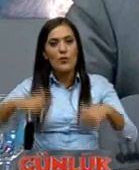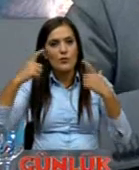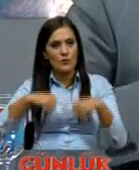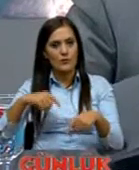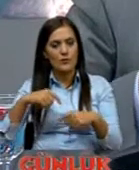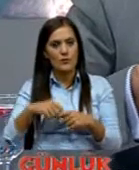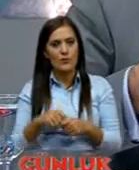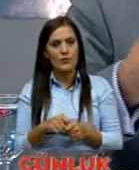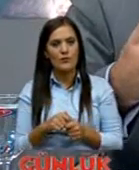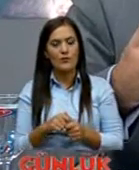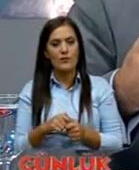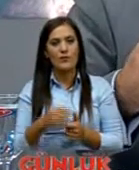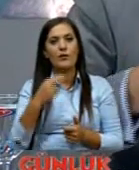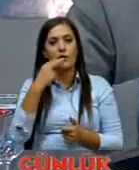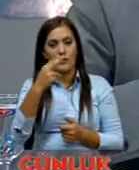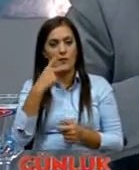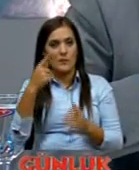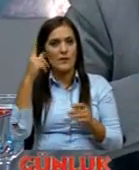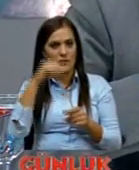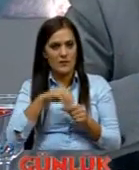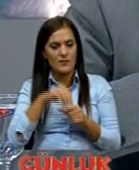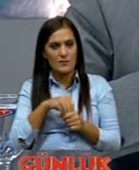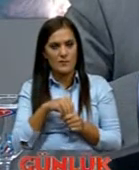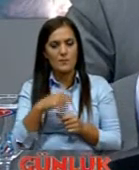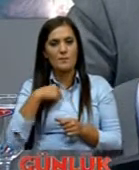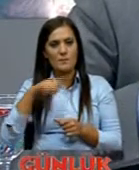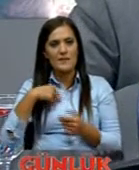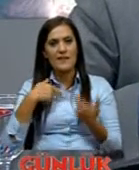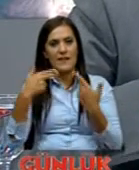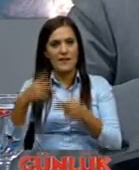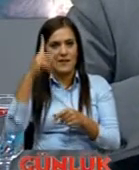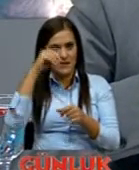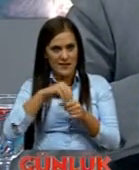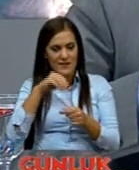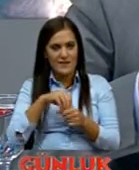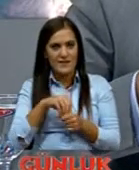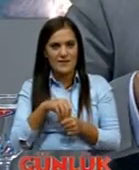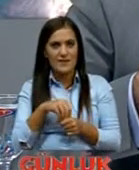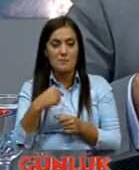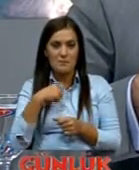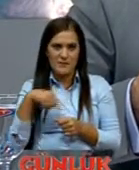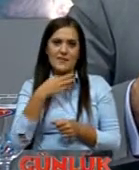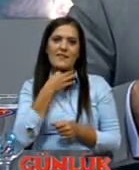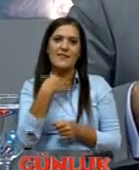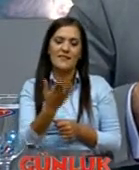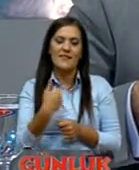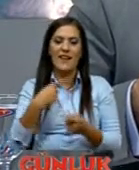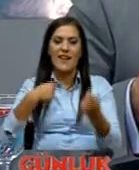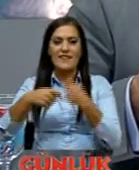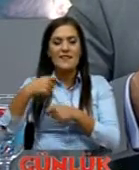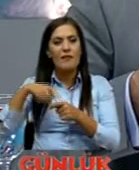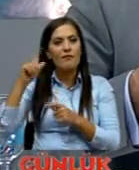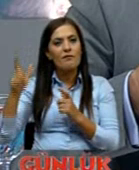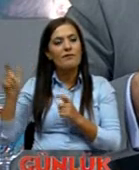sorumluluklarımızı dile getirme adına. Evet. Bizi davet ettiğiniz için. Estağfurullah. Biz teşekkür ediyoruz. Esnafımız